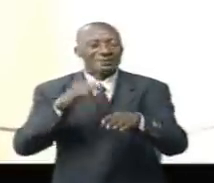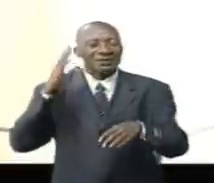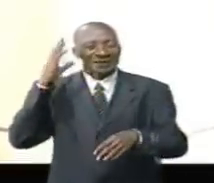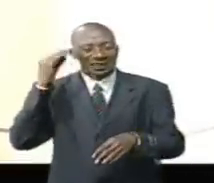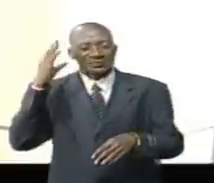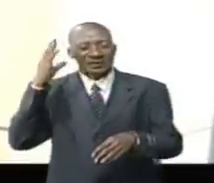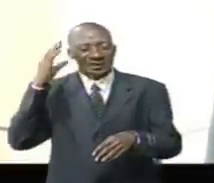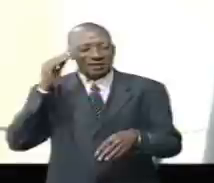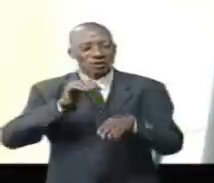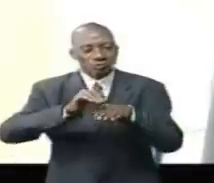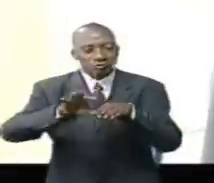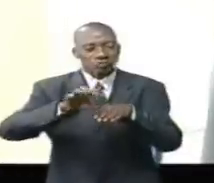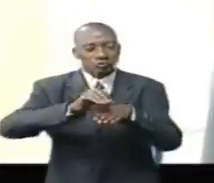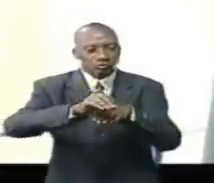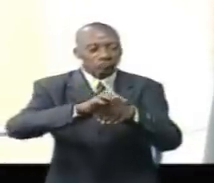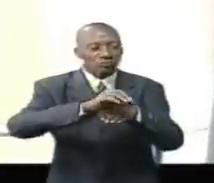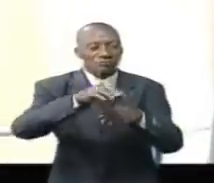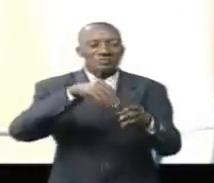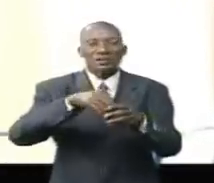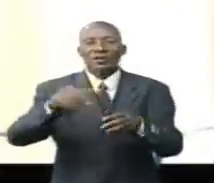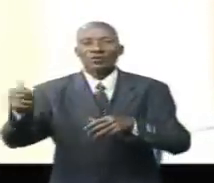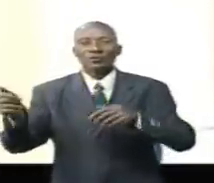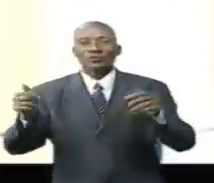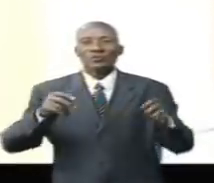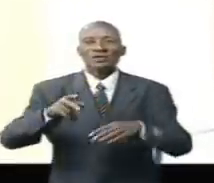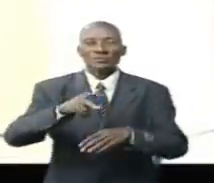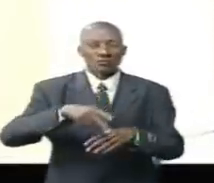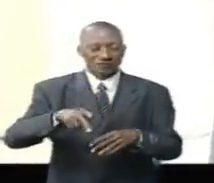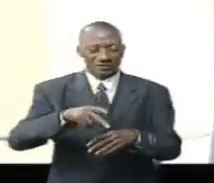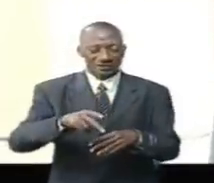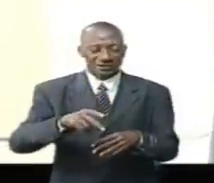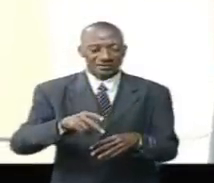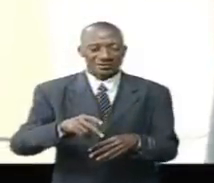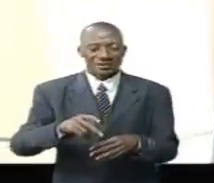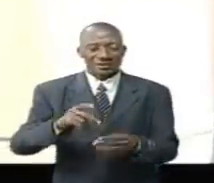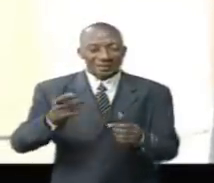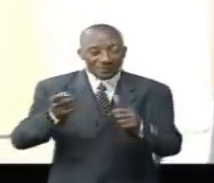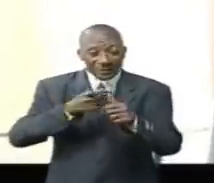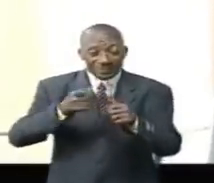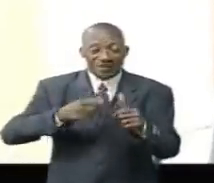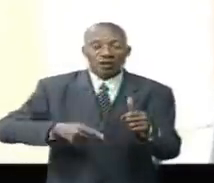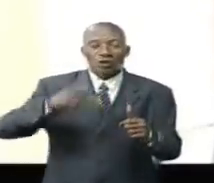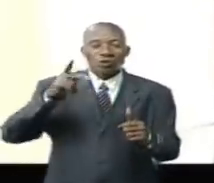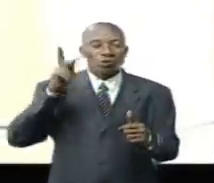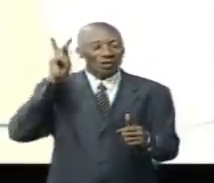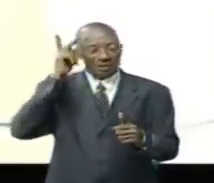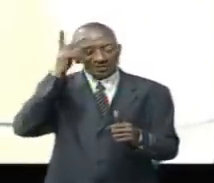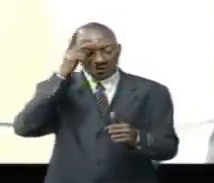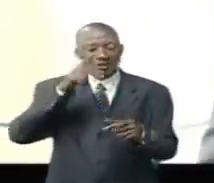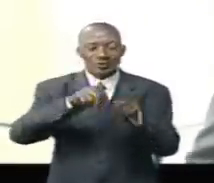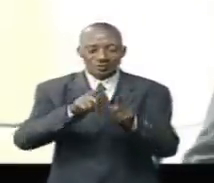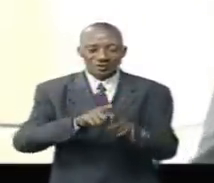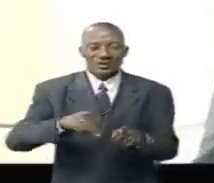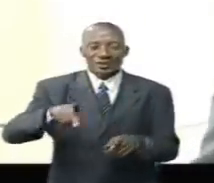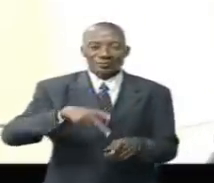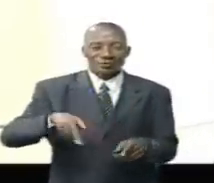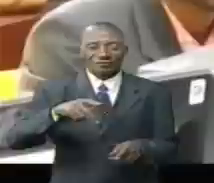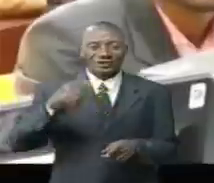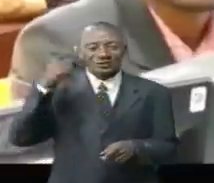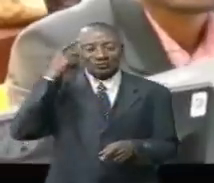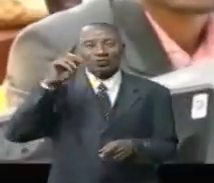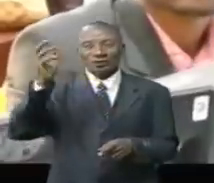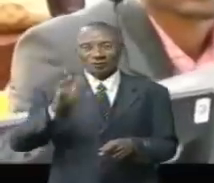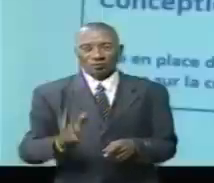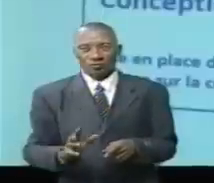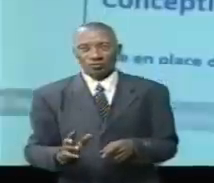d'autres provinces. Évidemment, nous avons ciblé la province du Haut-Katanga et la province du Congo central, qui seront les deux autres provinces